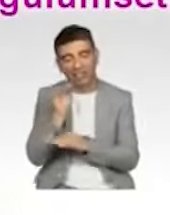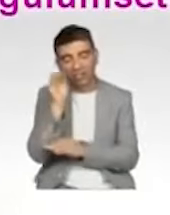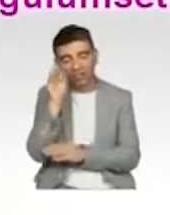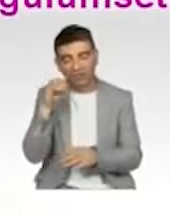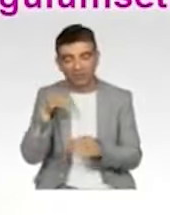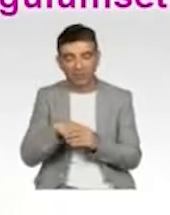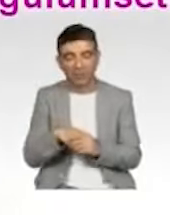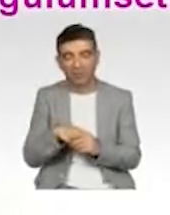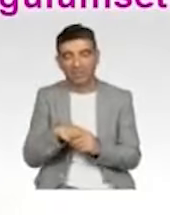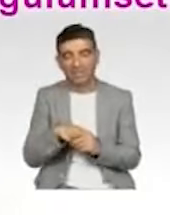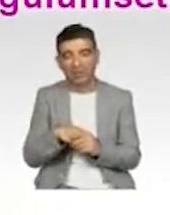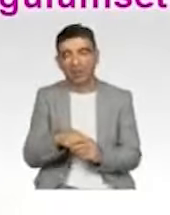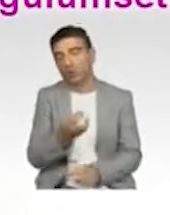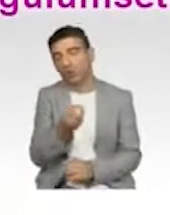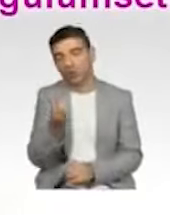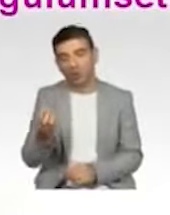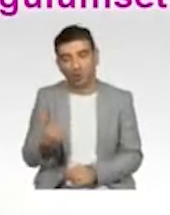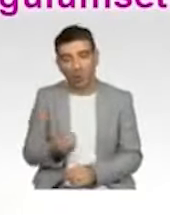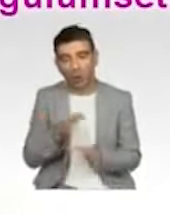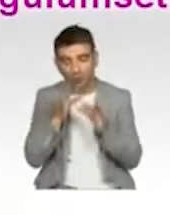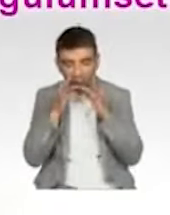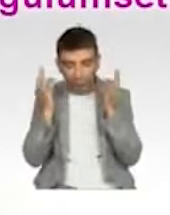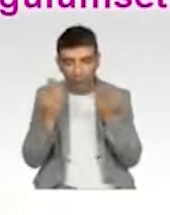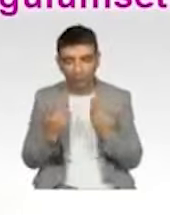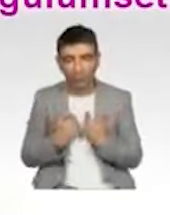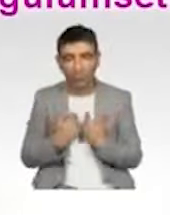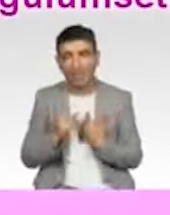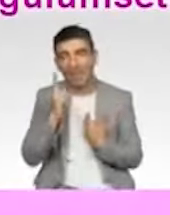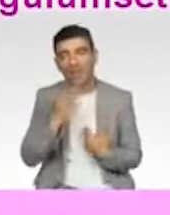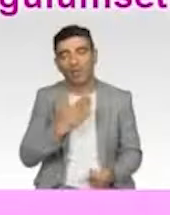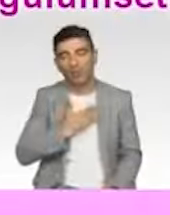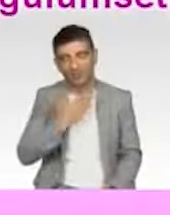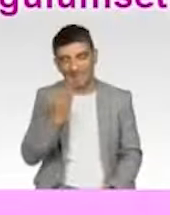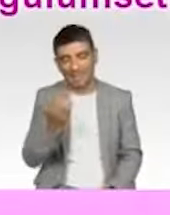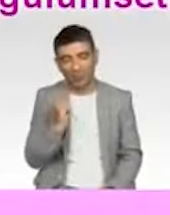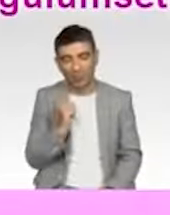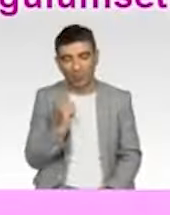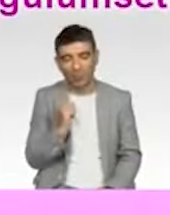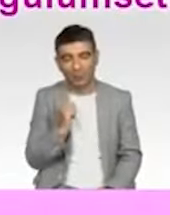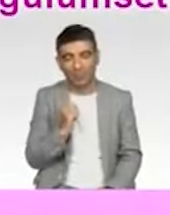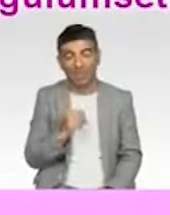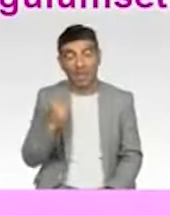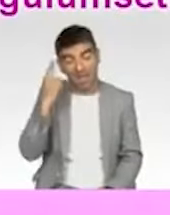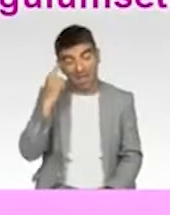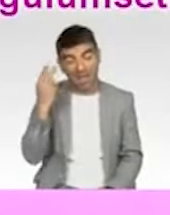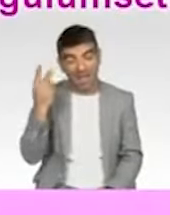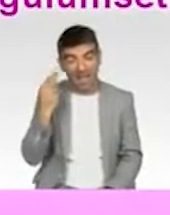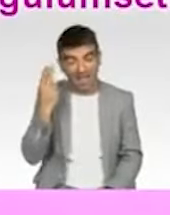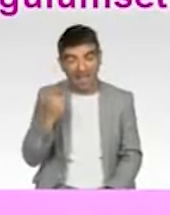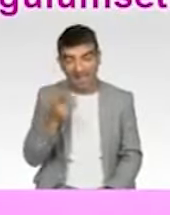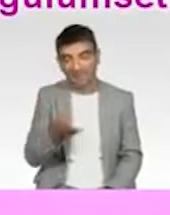için çok ama çok mutluyum. Allah'a şükrediyorum. Hayalimdeki